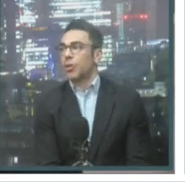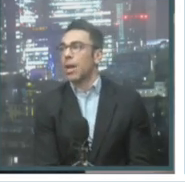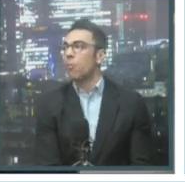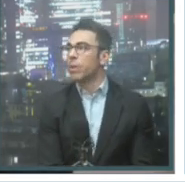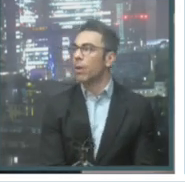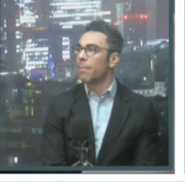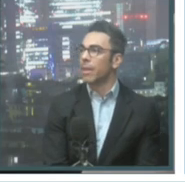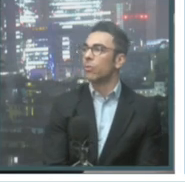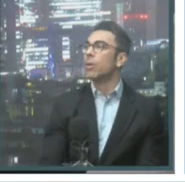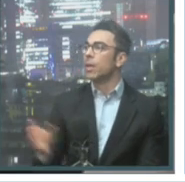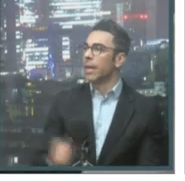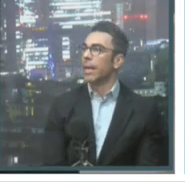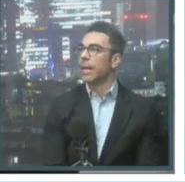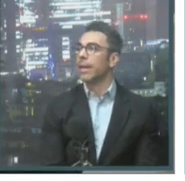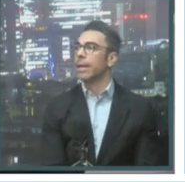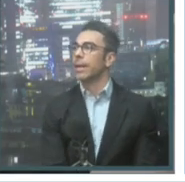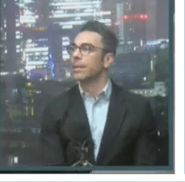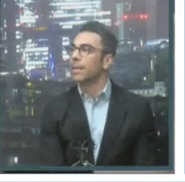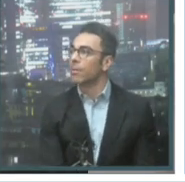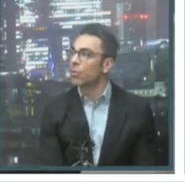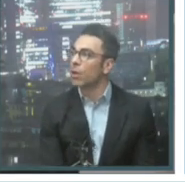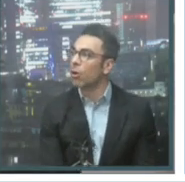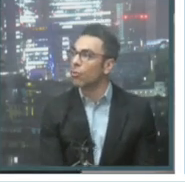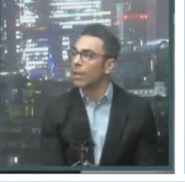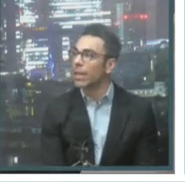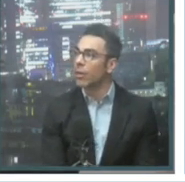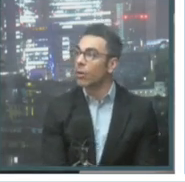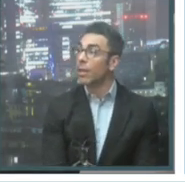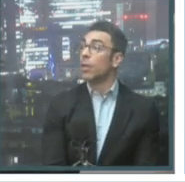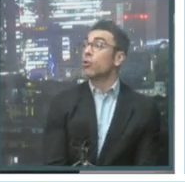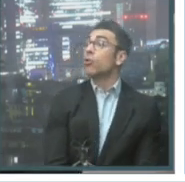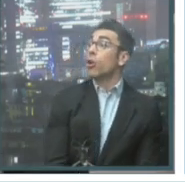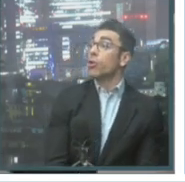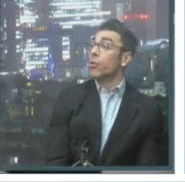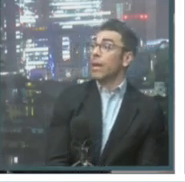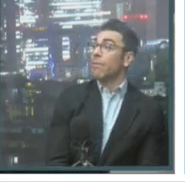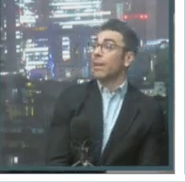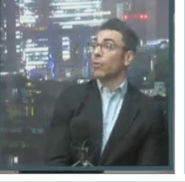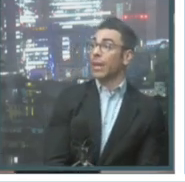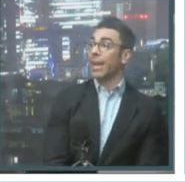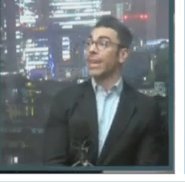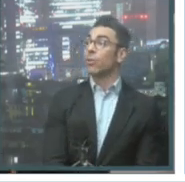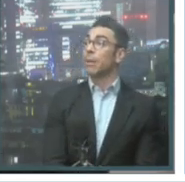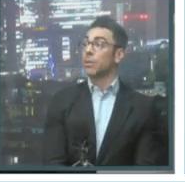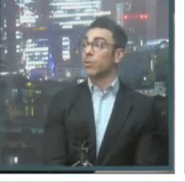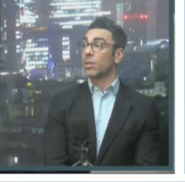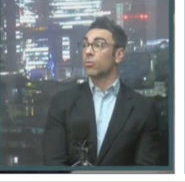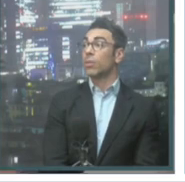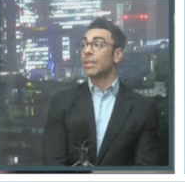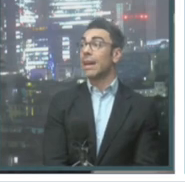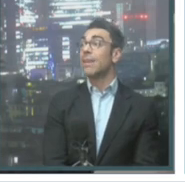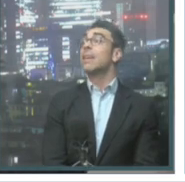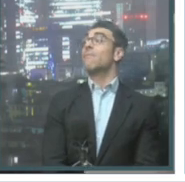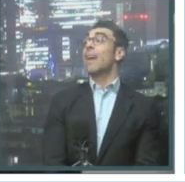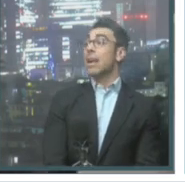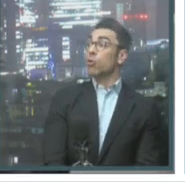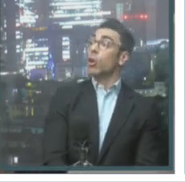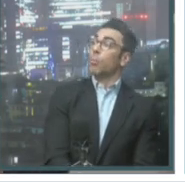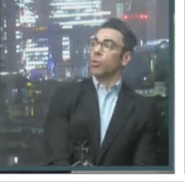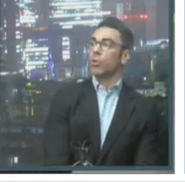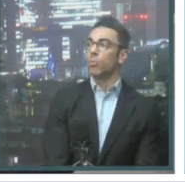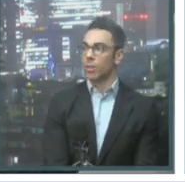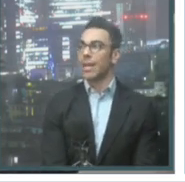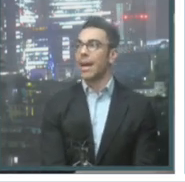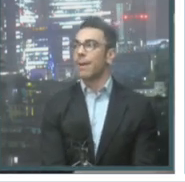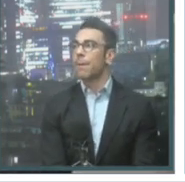portarci a un miglioramento si sono d'accordo anch'io l'orgoglio e il fatto che io da persona sorda baidu e